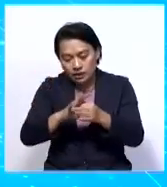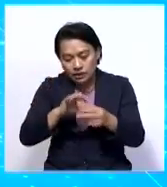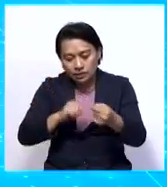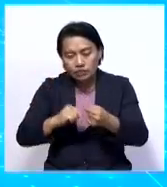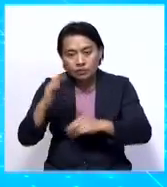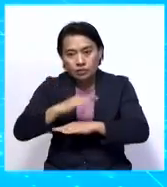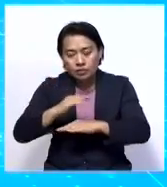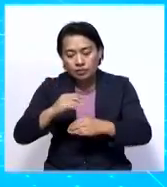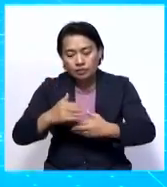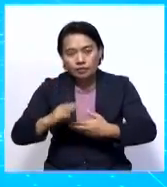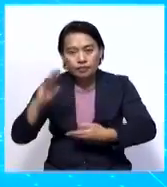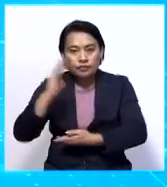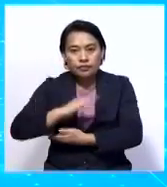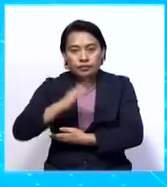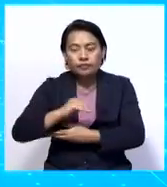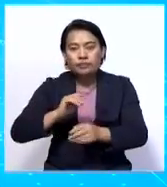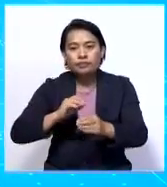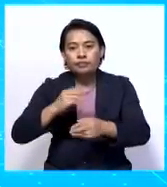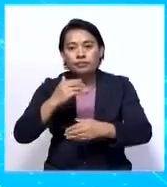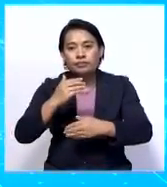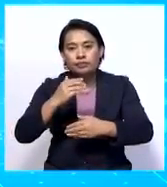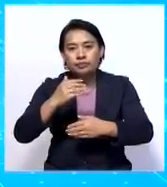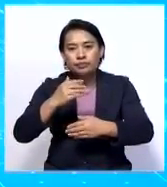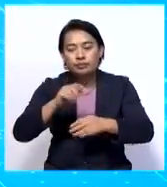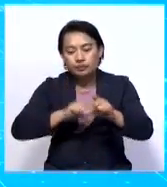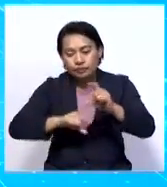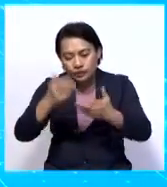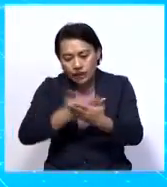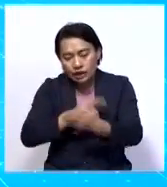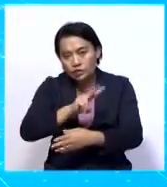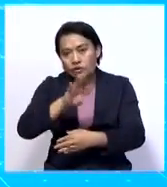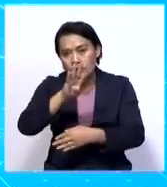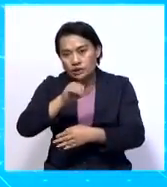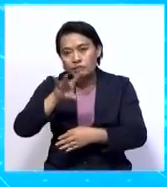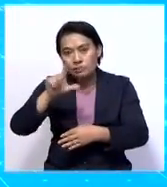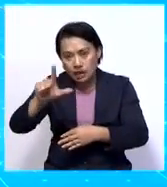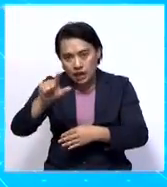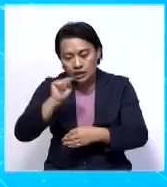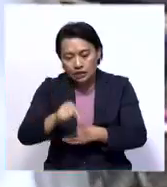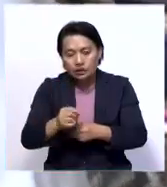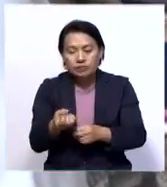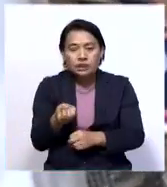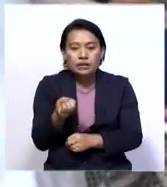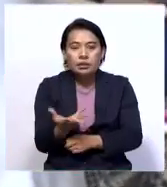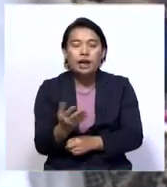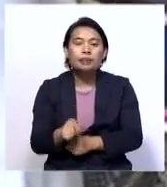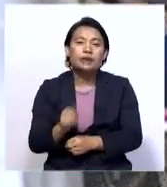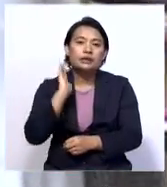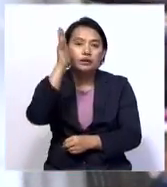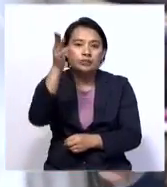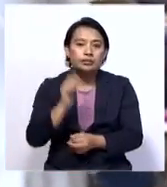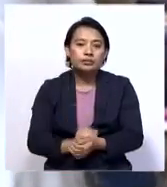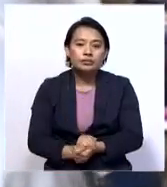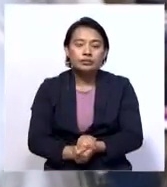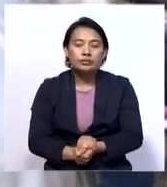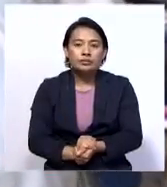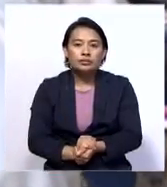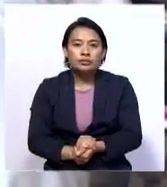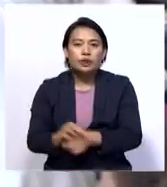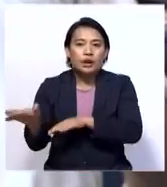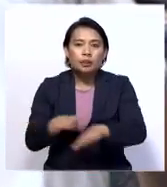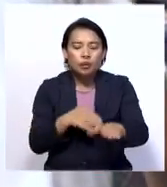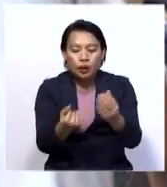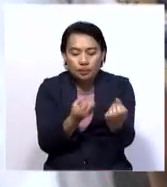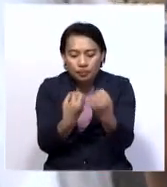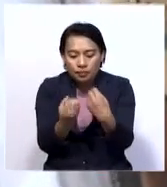เพิ่มขึ้นเป็น240ล้านใบซึ่งก็จะทำให้เกิดปริมาณสลากเนี่ยล้นตลาดในอนาคตอย่างไรก็ตามนะครับพร้อมรับฟังความคิดเห็นทุ